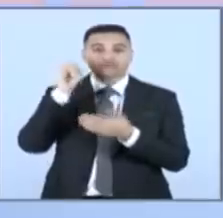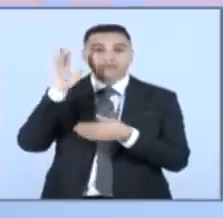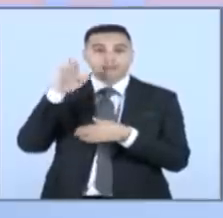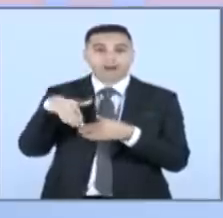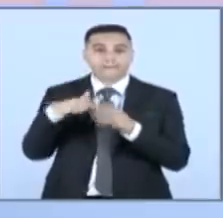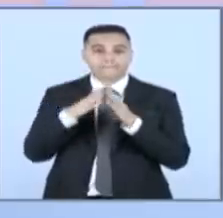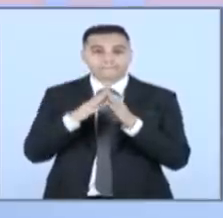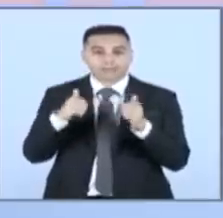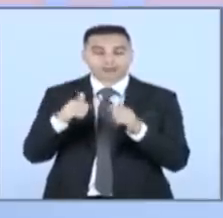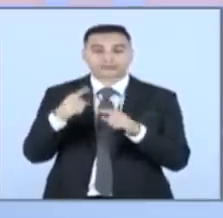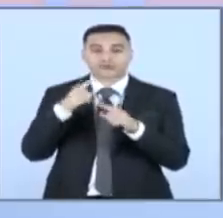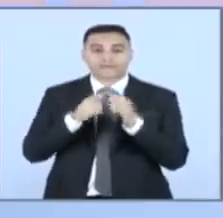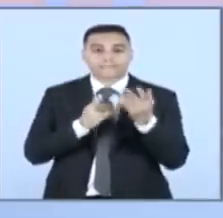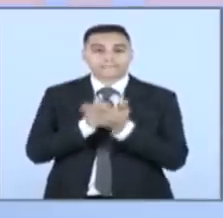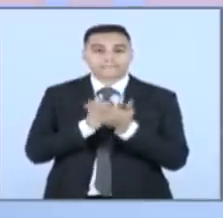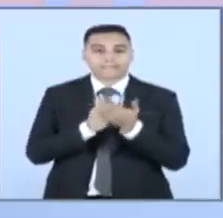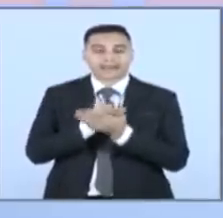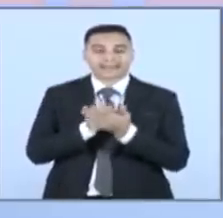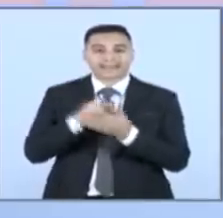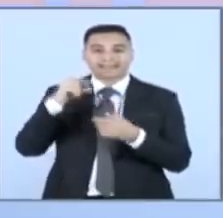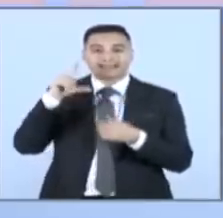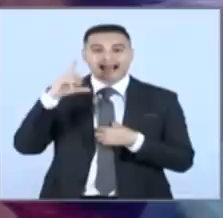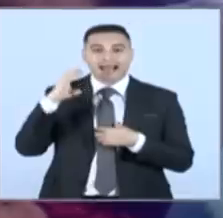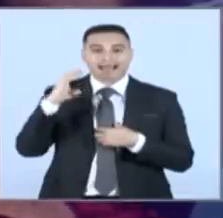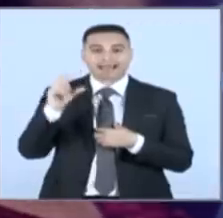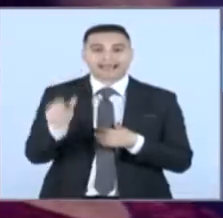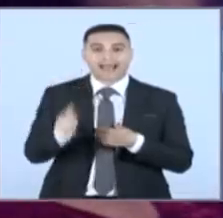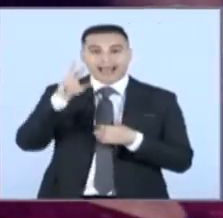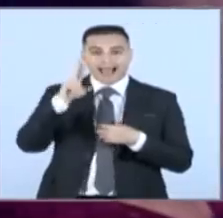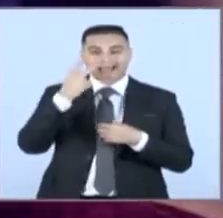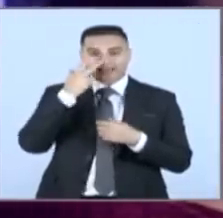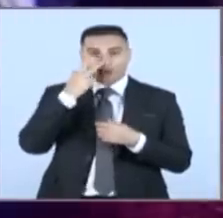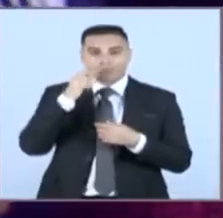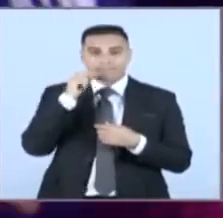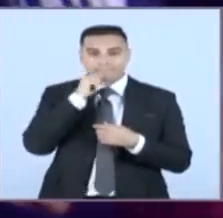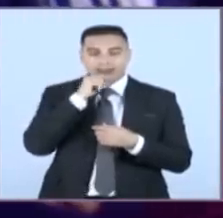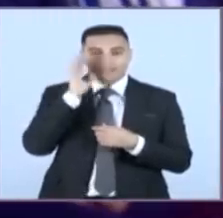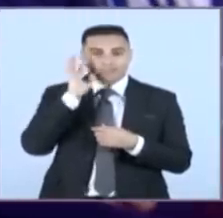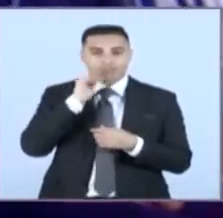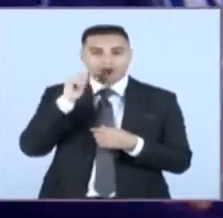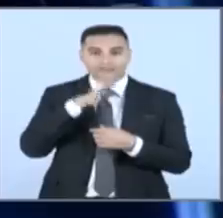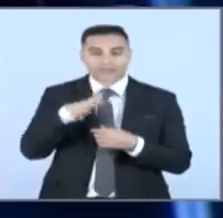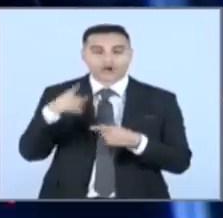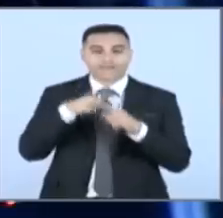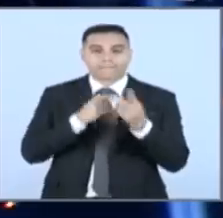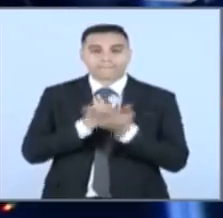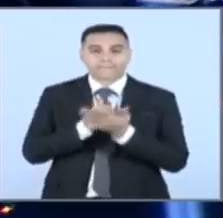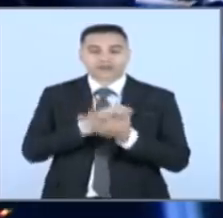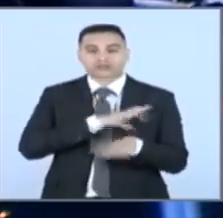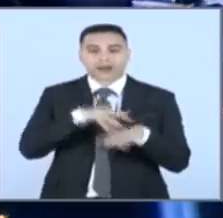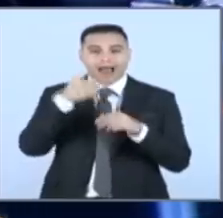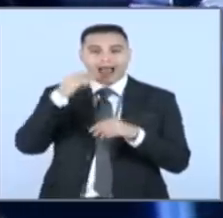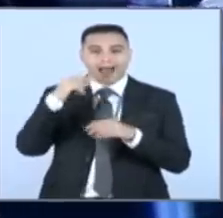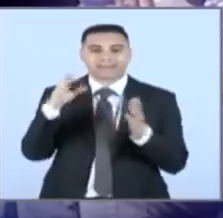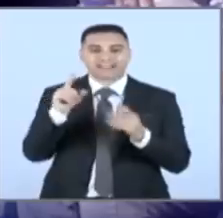مصر، ومدرسة الدلنجات الثانوية بنات البحيرة، ومدرسة الشهيد أحمد